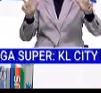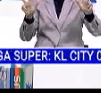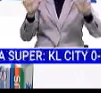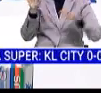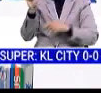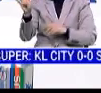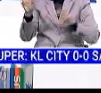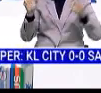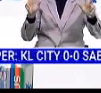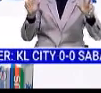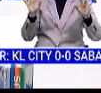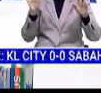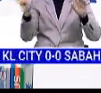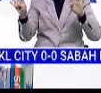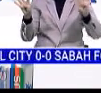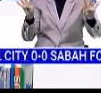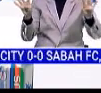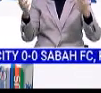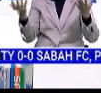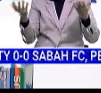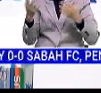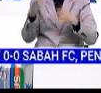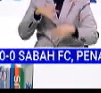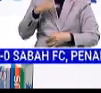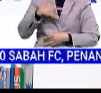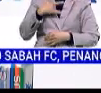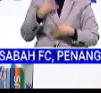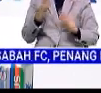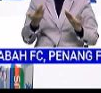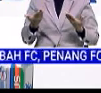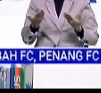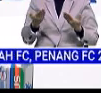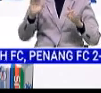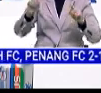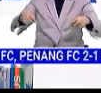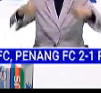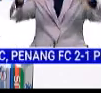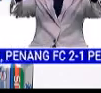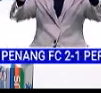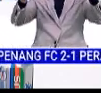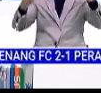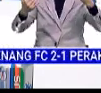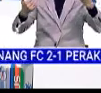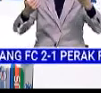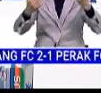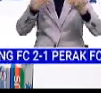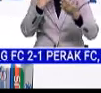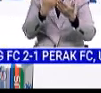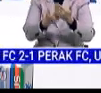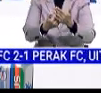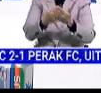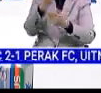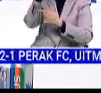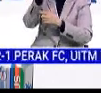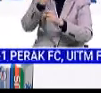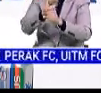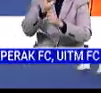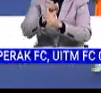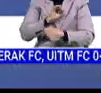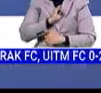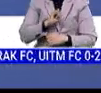4-3, 4-3. So saya rasa final yang sangat-sangat menarik lah bagi dalam karier saya.